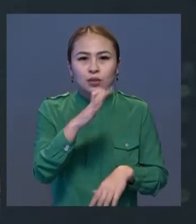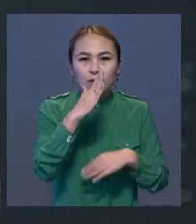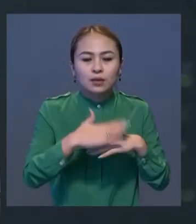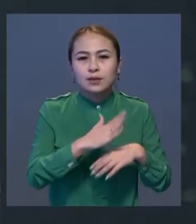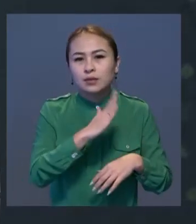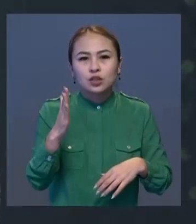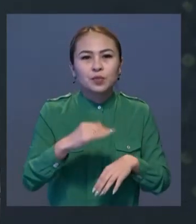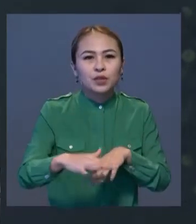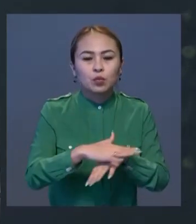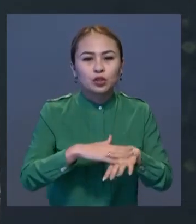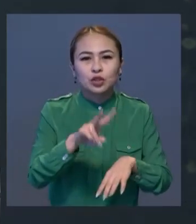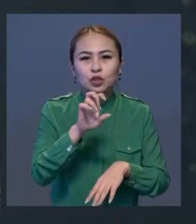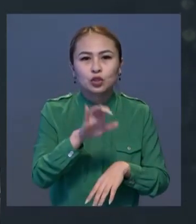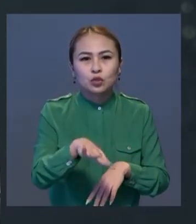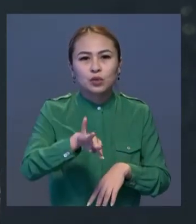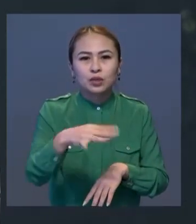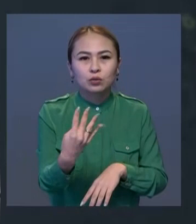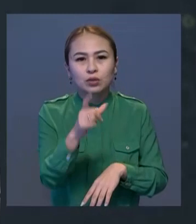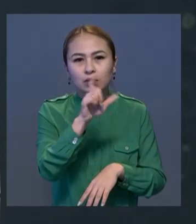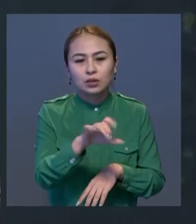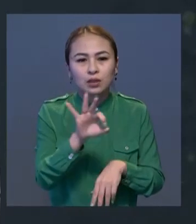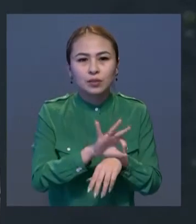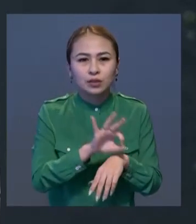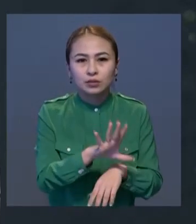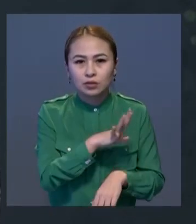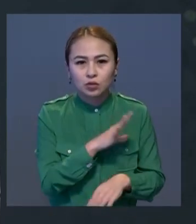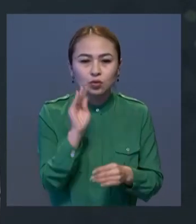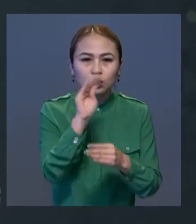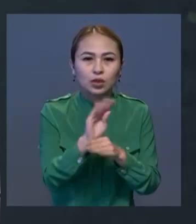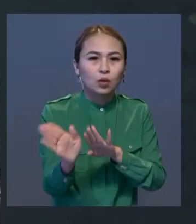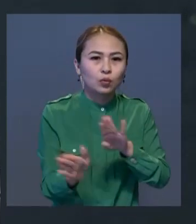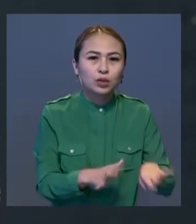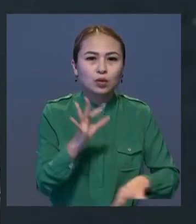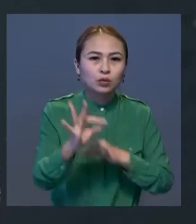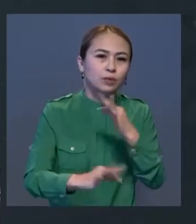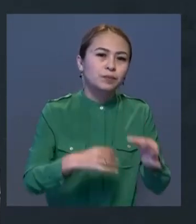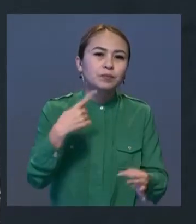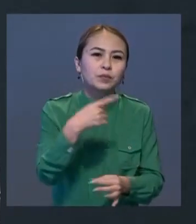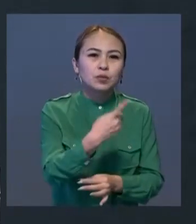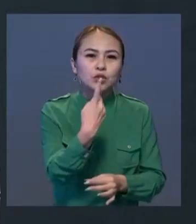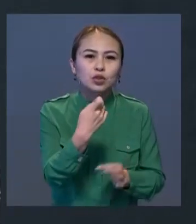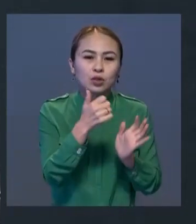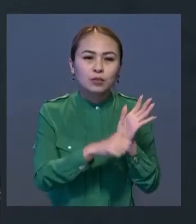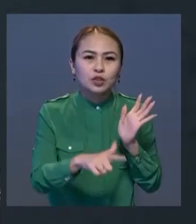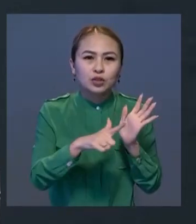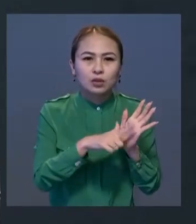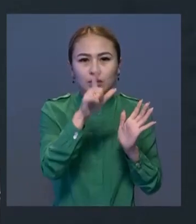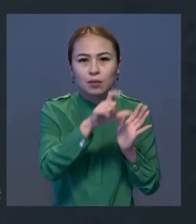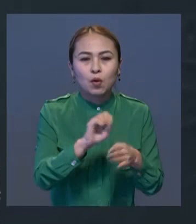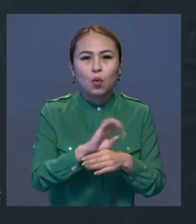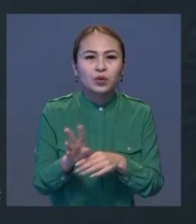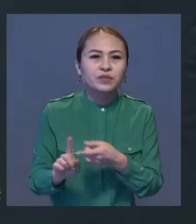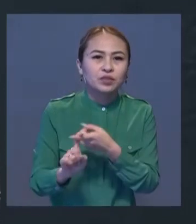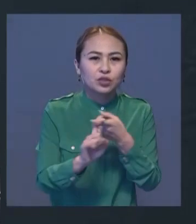100-ден асады. Жалпы ел бойынша 200044 адам індет ілмегіне ілінді. Сондай-ақ өткен тәулікте 1167 адам